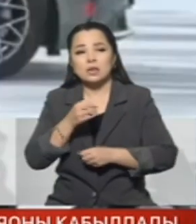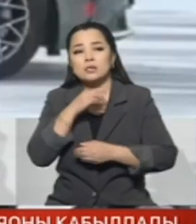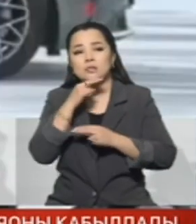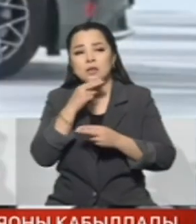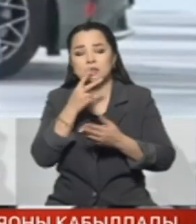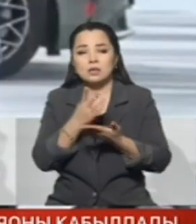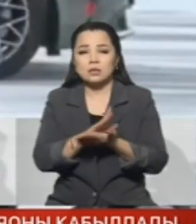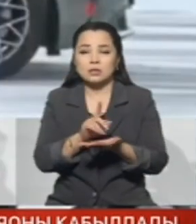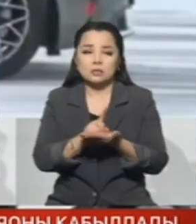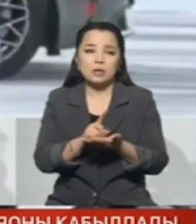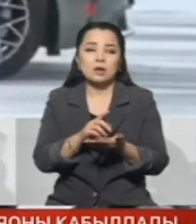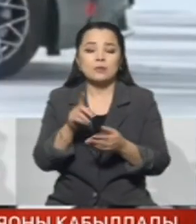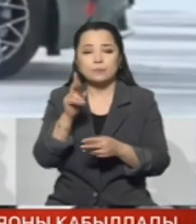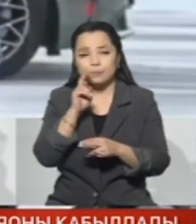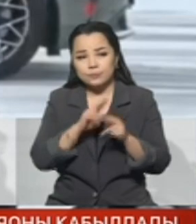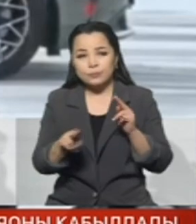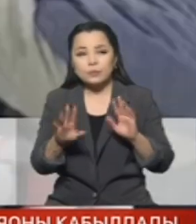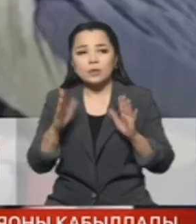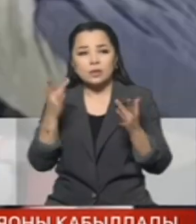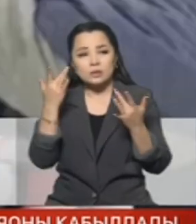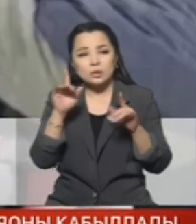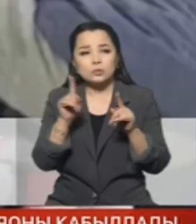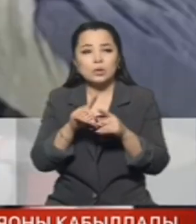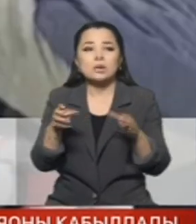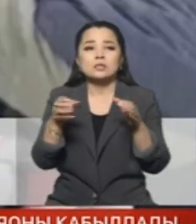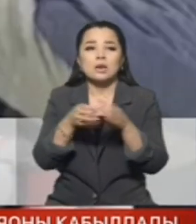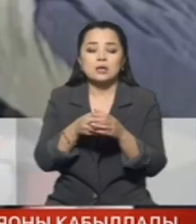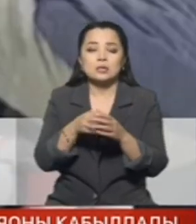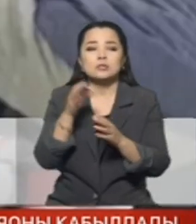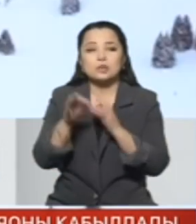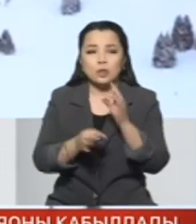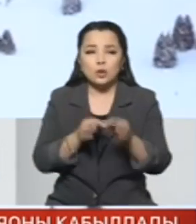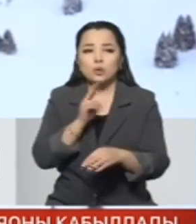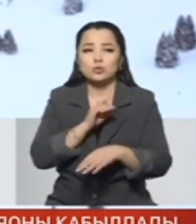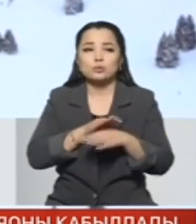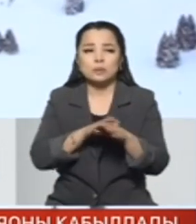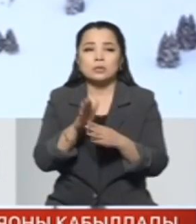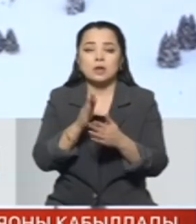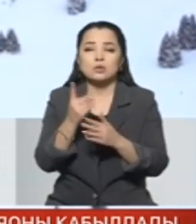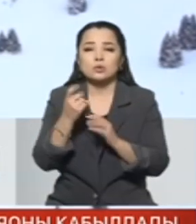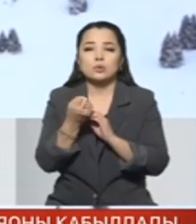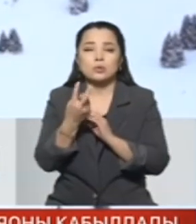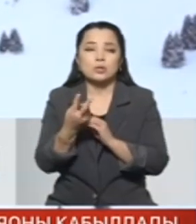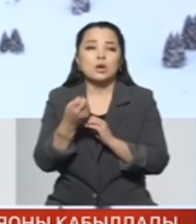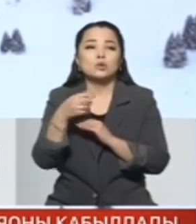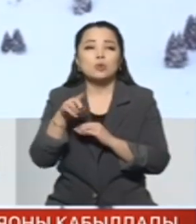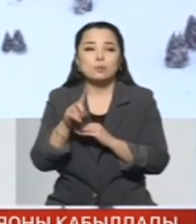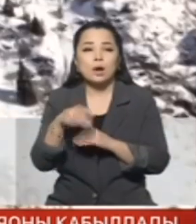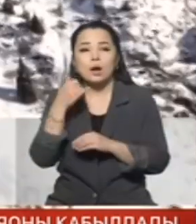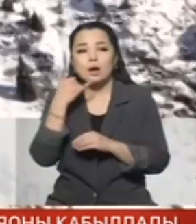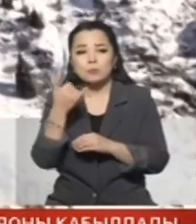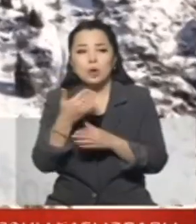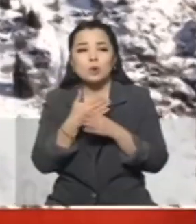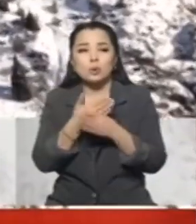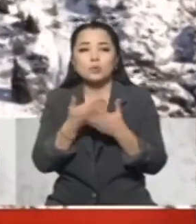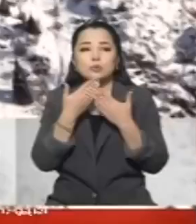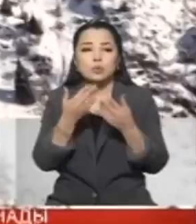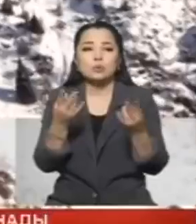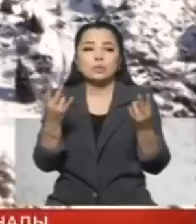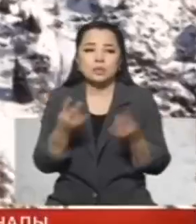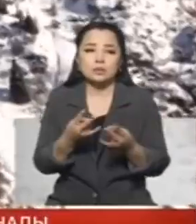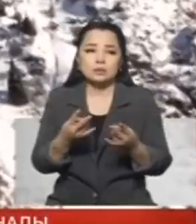шақырады. Адасқанда немесе оқыс жағдайға тап болғанда ең алдымен тәулік бойы жұмыс істейтін 112 нөміріне хабарласып көмекке жүгіну